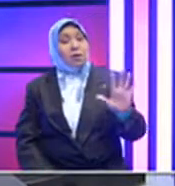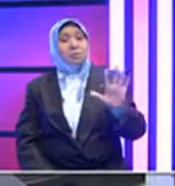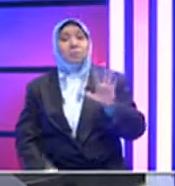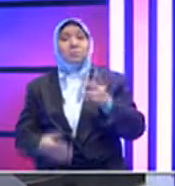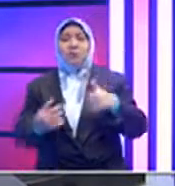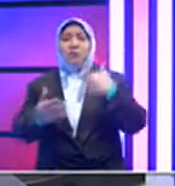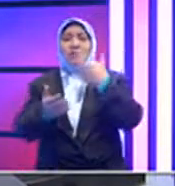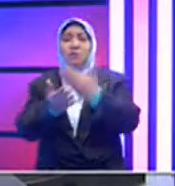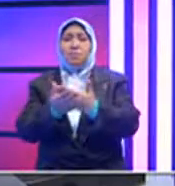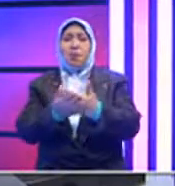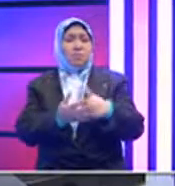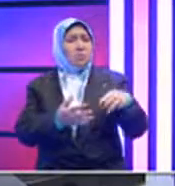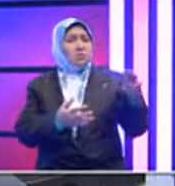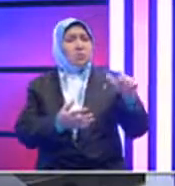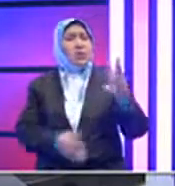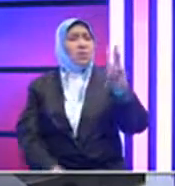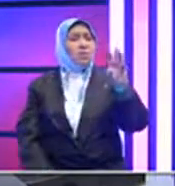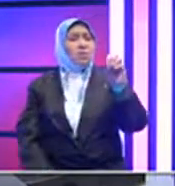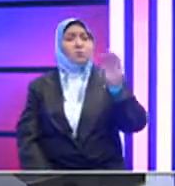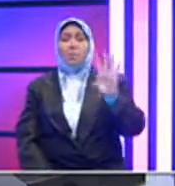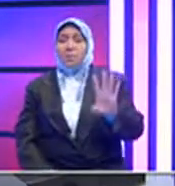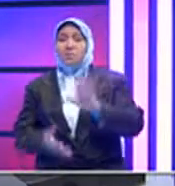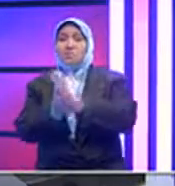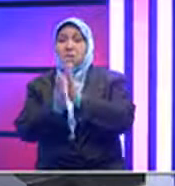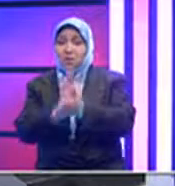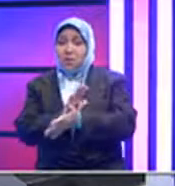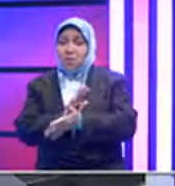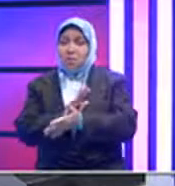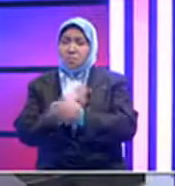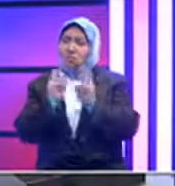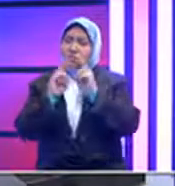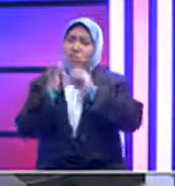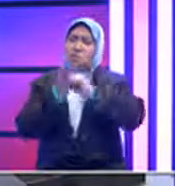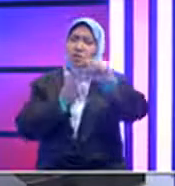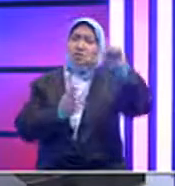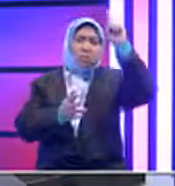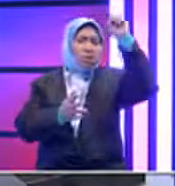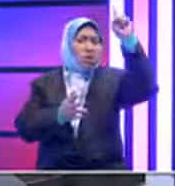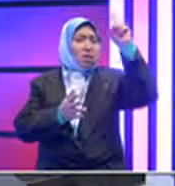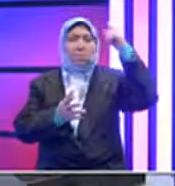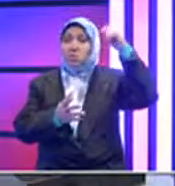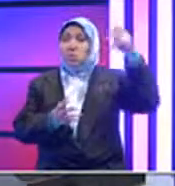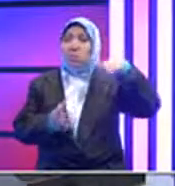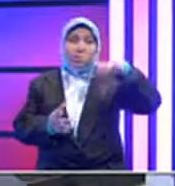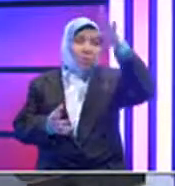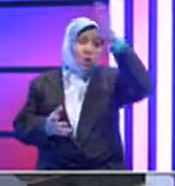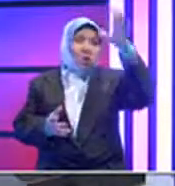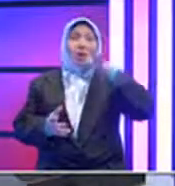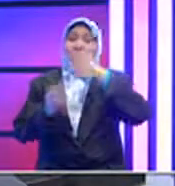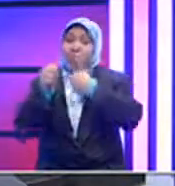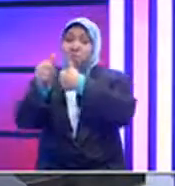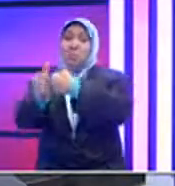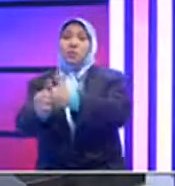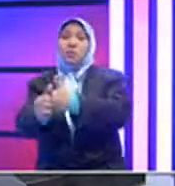menang sampai ke halaman 604 dah jadi Subhanallah dan tonton dan pompa Ibu Ayah yang atau ikuti